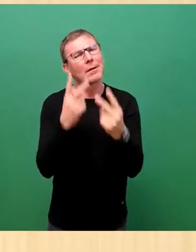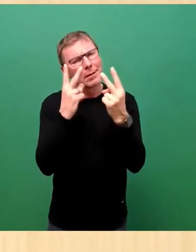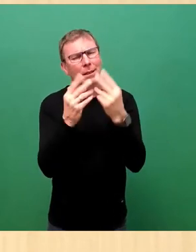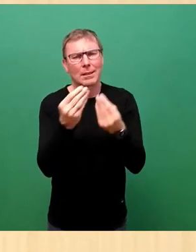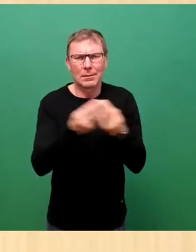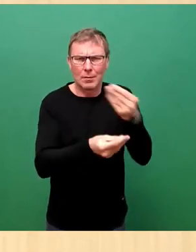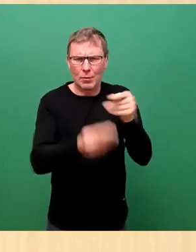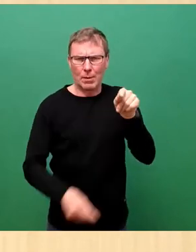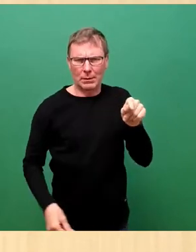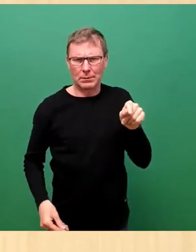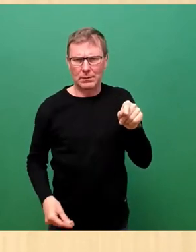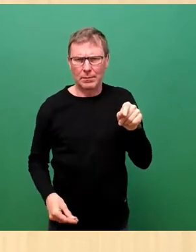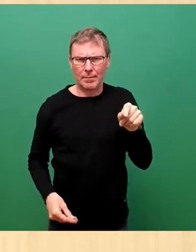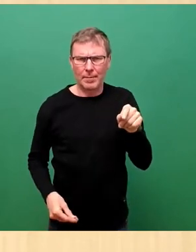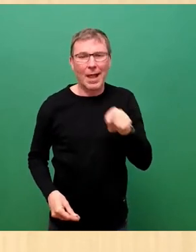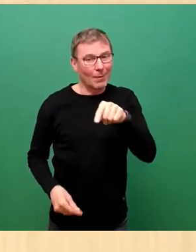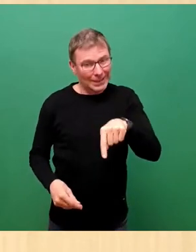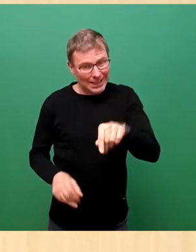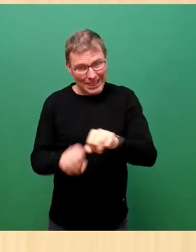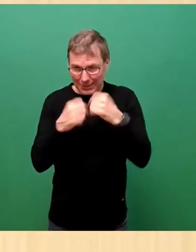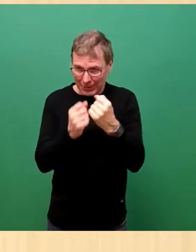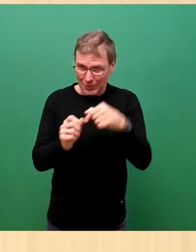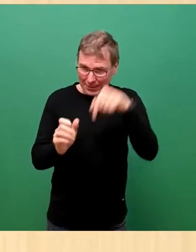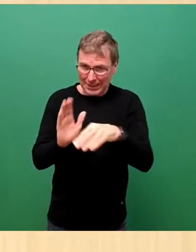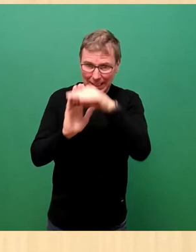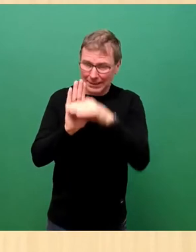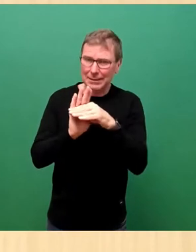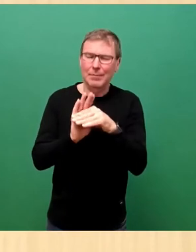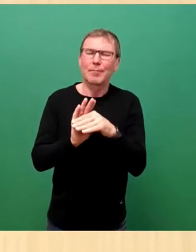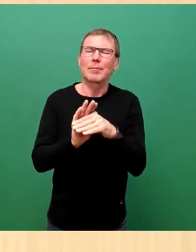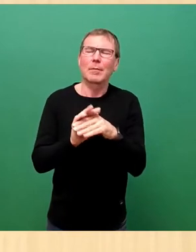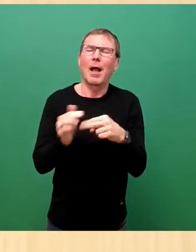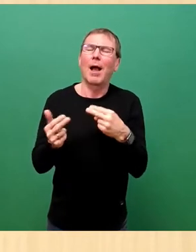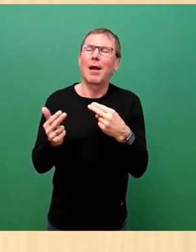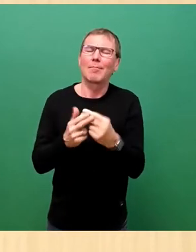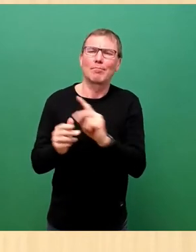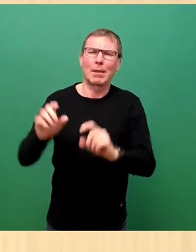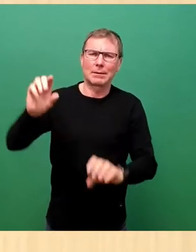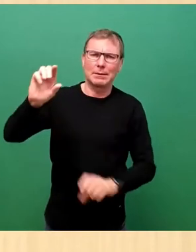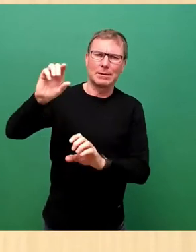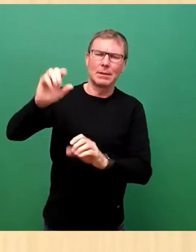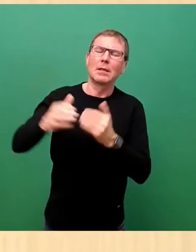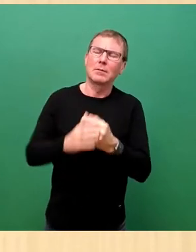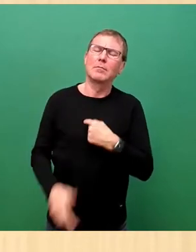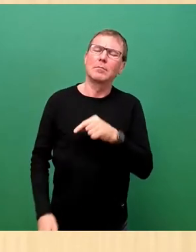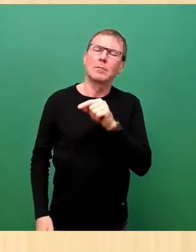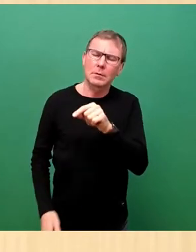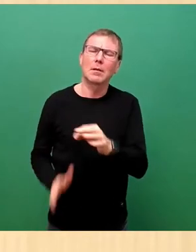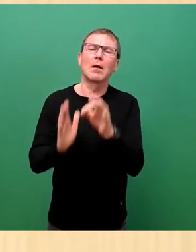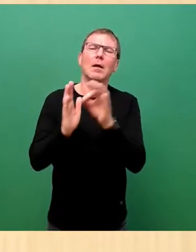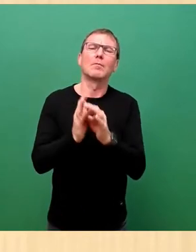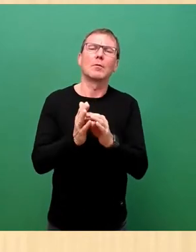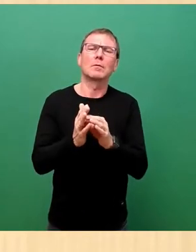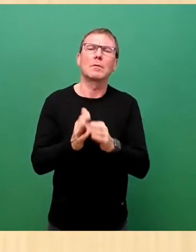hat an dieser Stelle ist es nicht richtig platziert, deswegen würden wir uns bei dem Punkt enthalten, weil wir